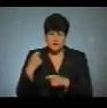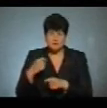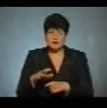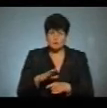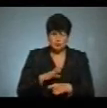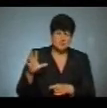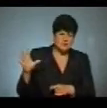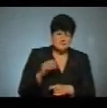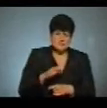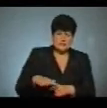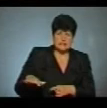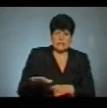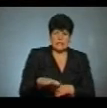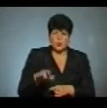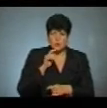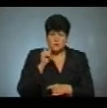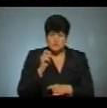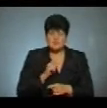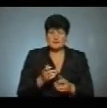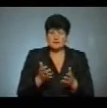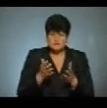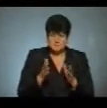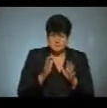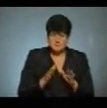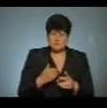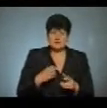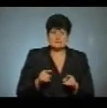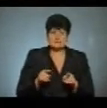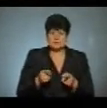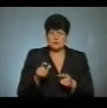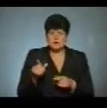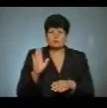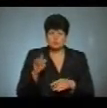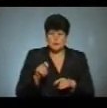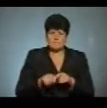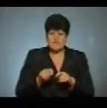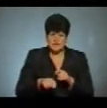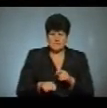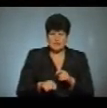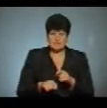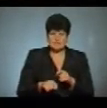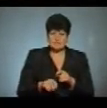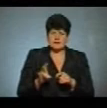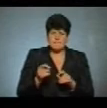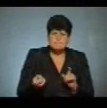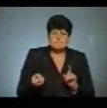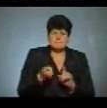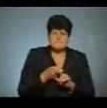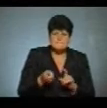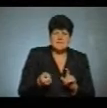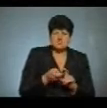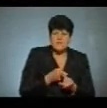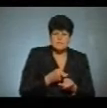відбувалися на всій території України. Звісно, ми їх, цих затриманих осіб будемо перевіряти на причетність до скоєння